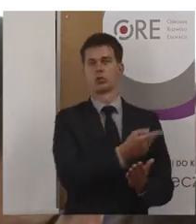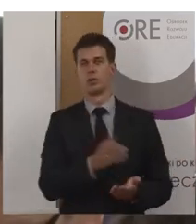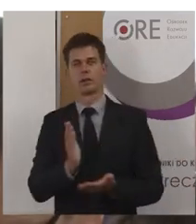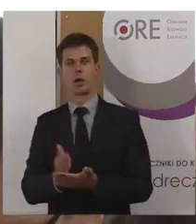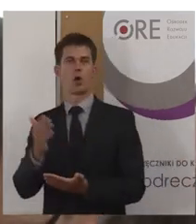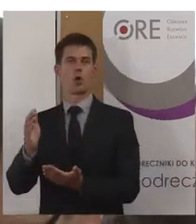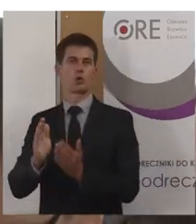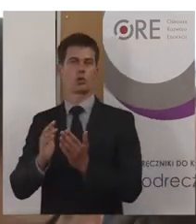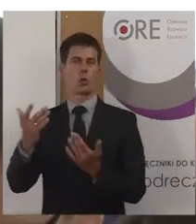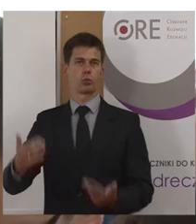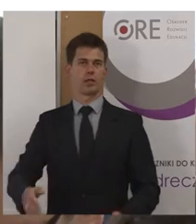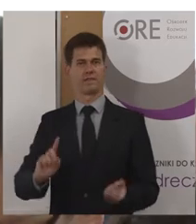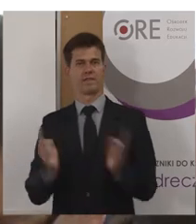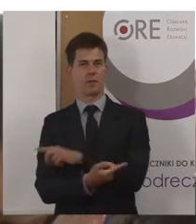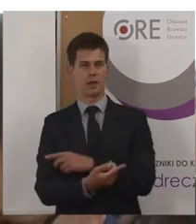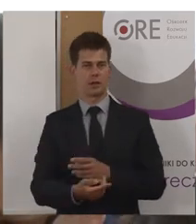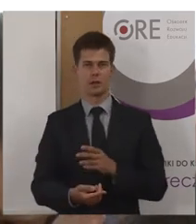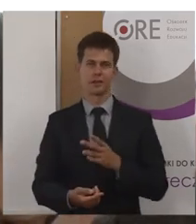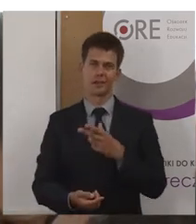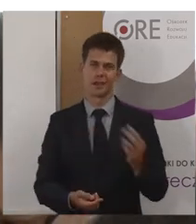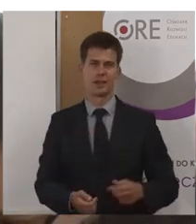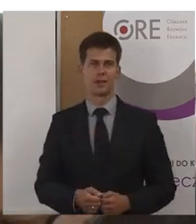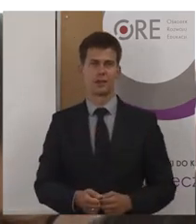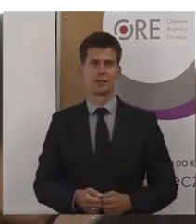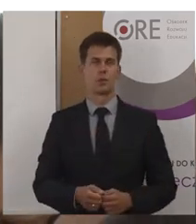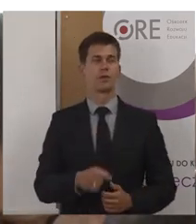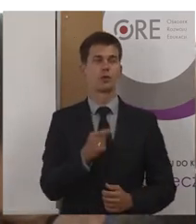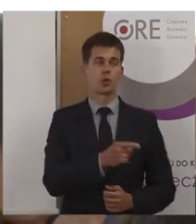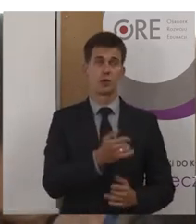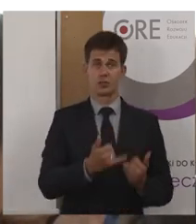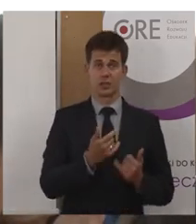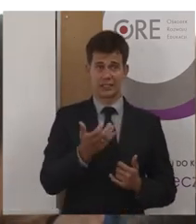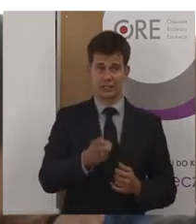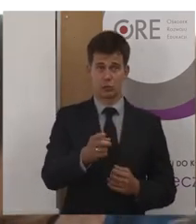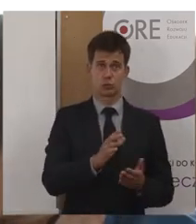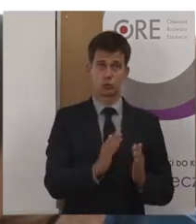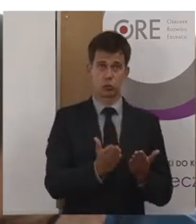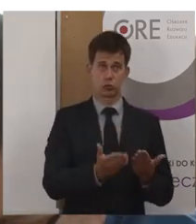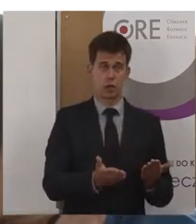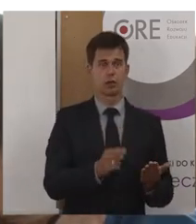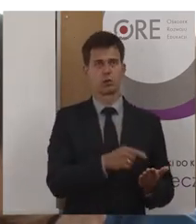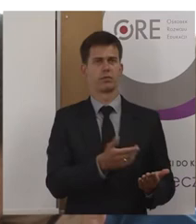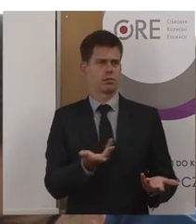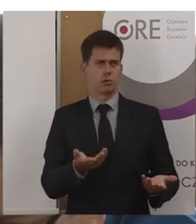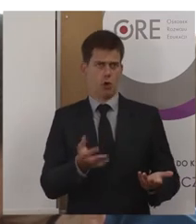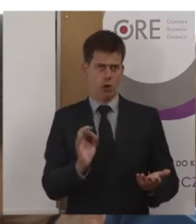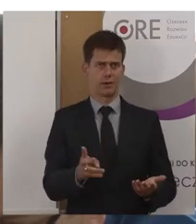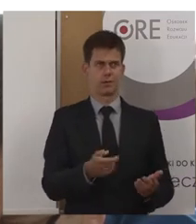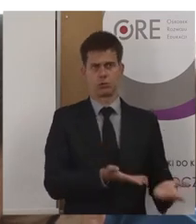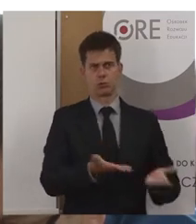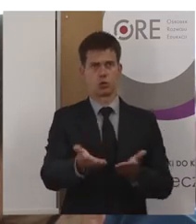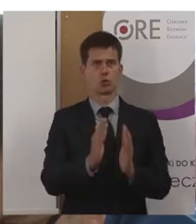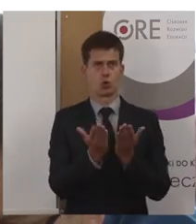ile jest godzin w programie. Z różnych powodów, oczywistych i zdrowotnych, ale